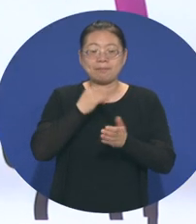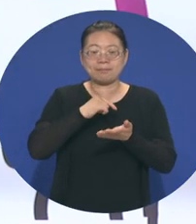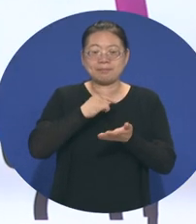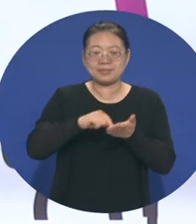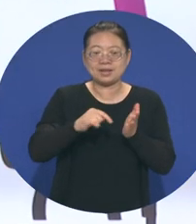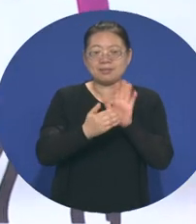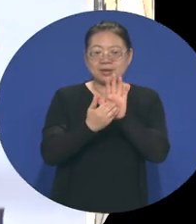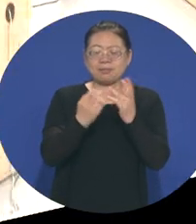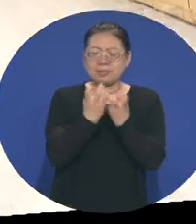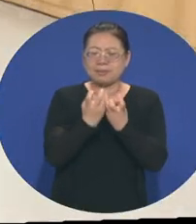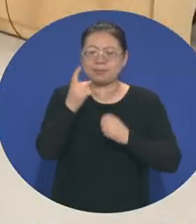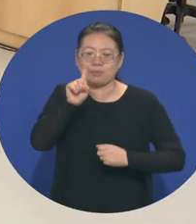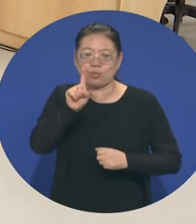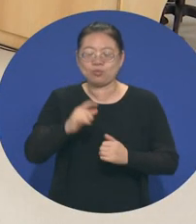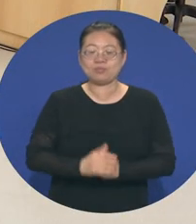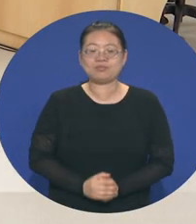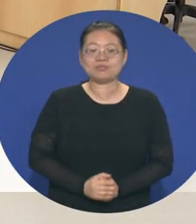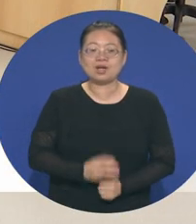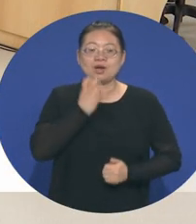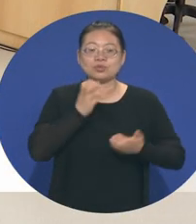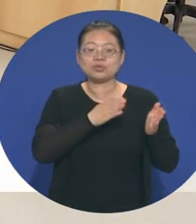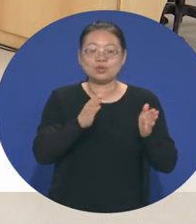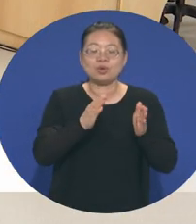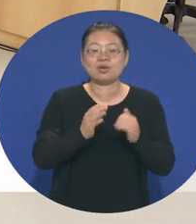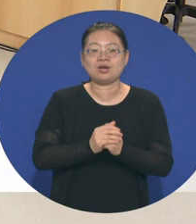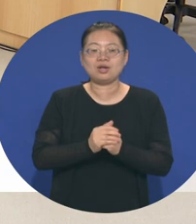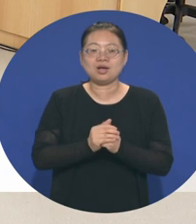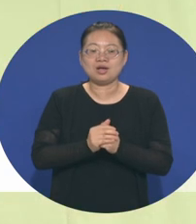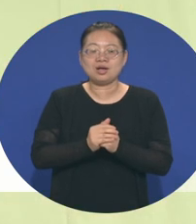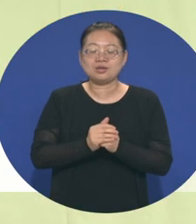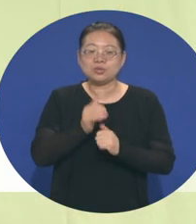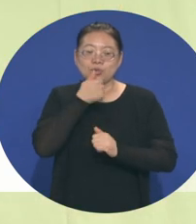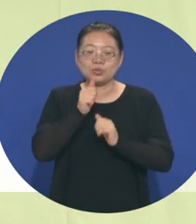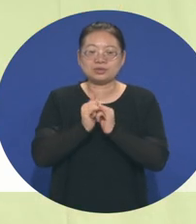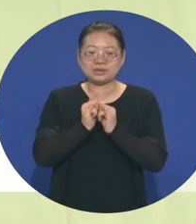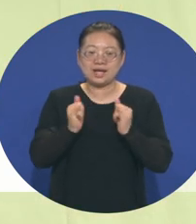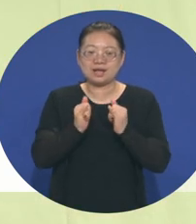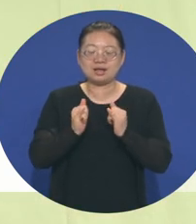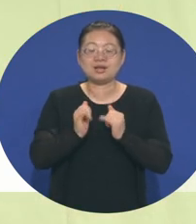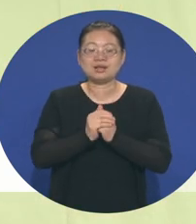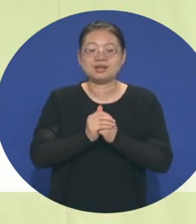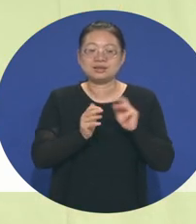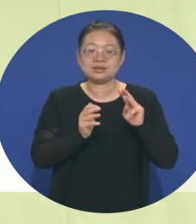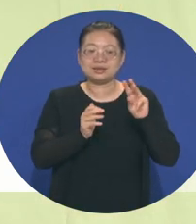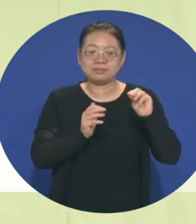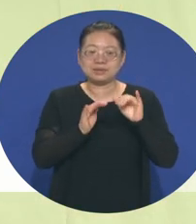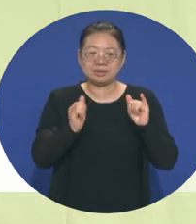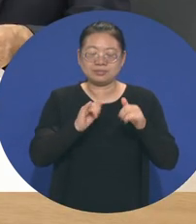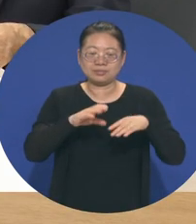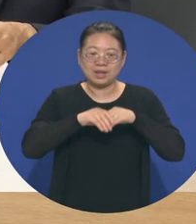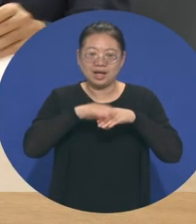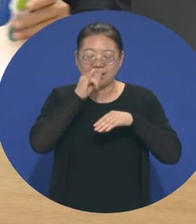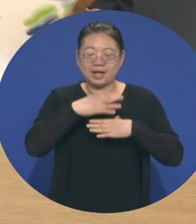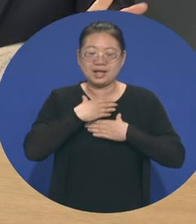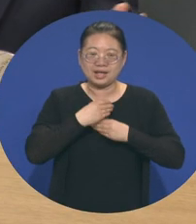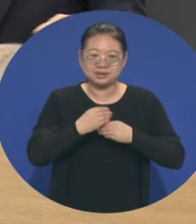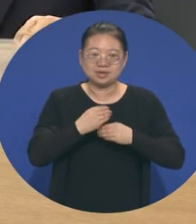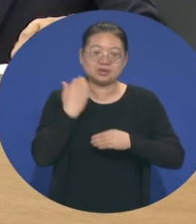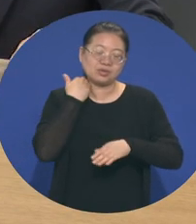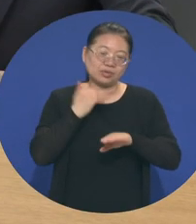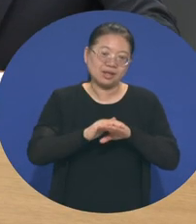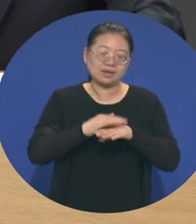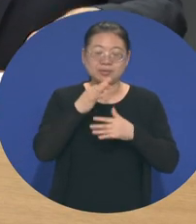방법은 없을까 이에 경기도와 돈의 공인 중개사 3만여명이 손을 잡았습니다 일명 안전 전세